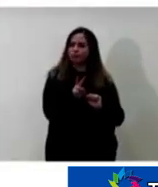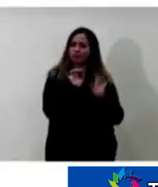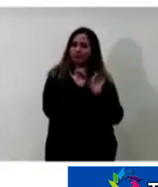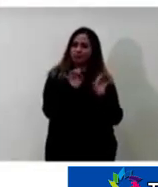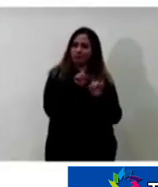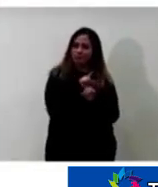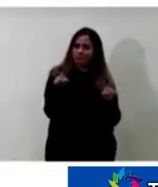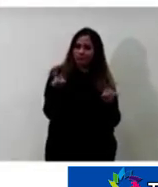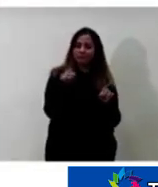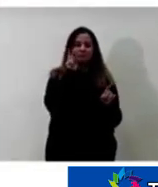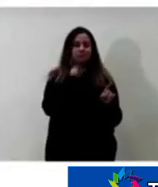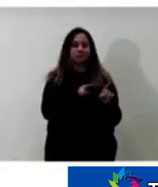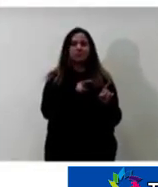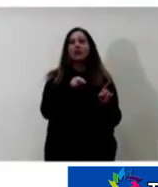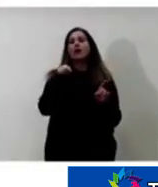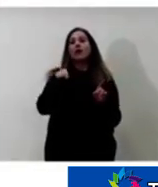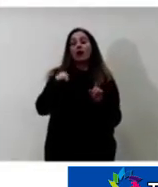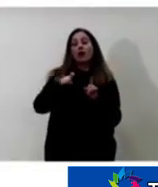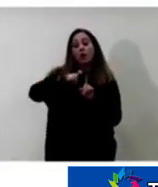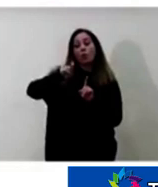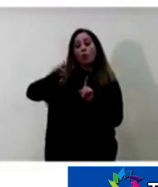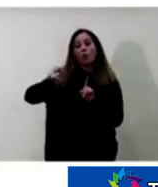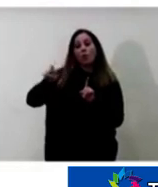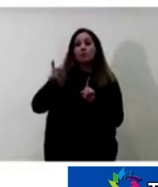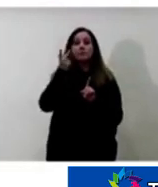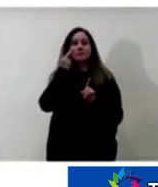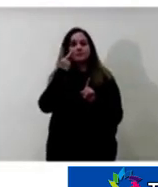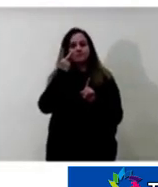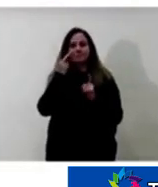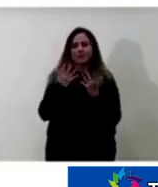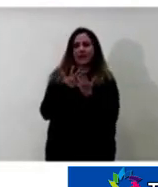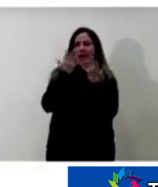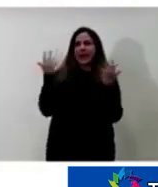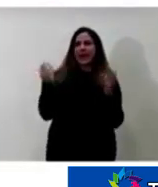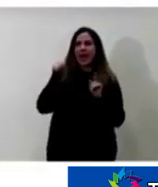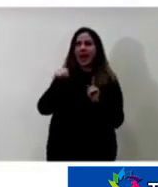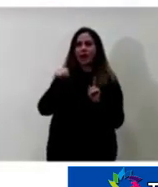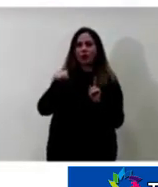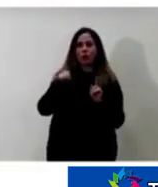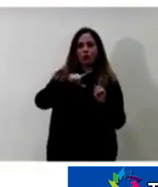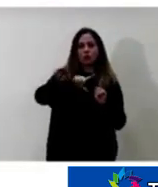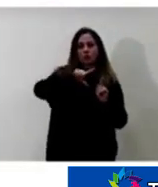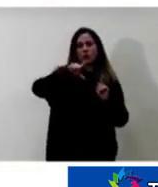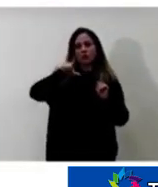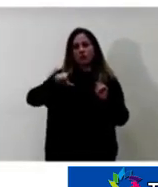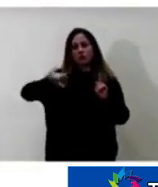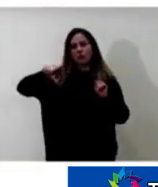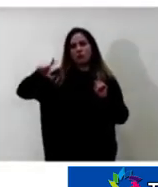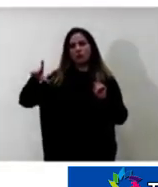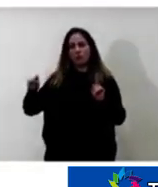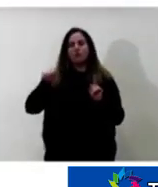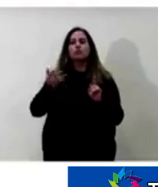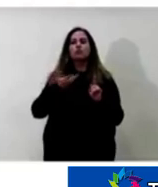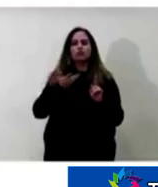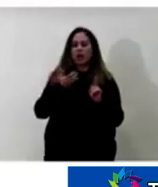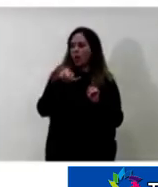questa curva si nota con una certa chiarezza come nell'ultima parte abbia avuto un rallentamento è un